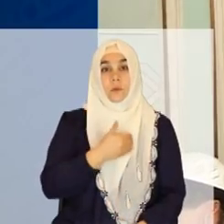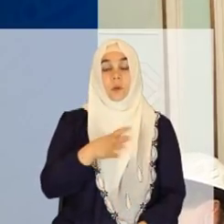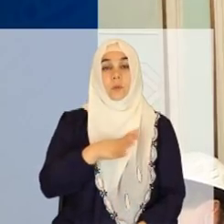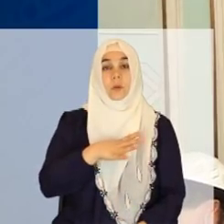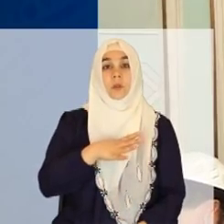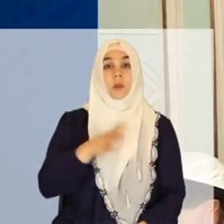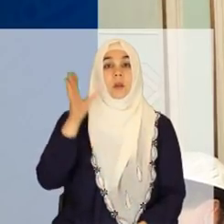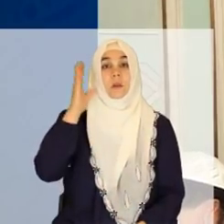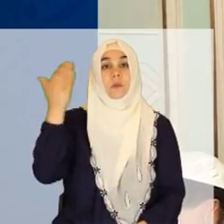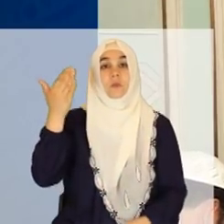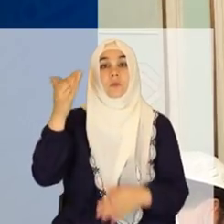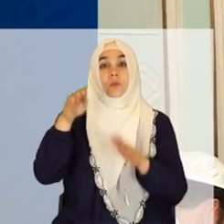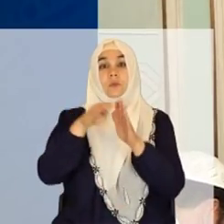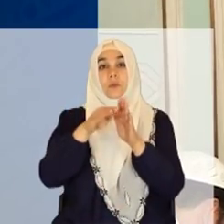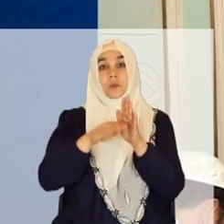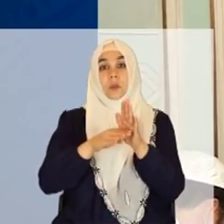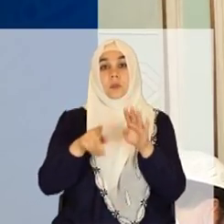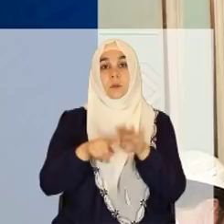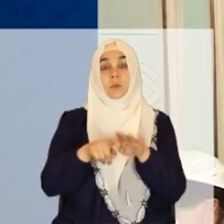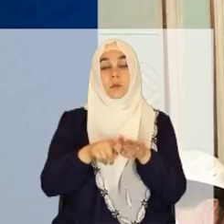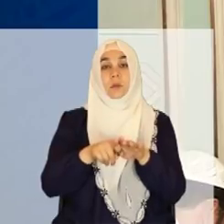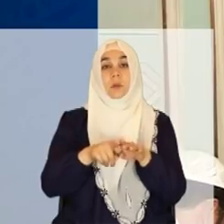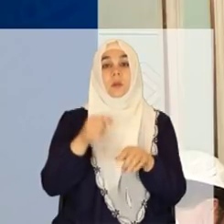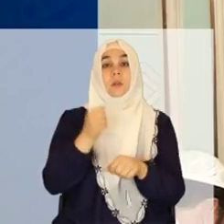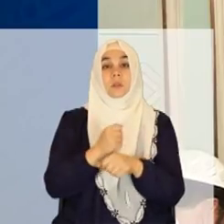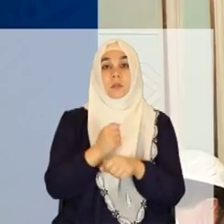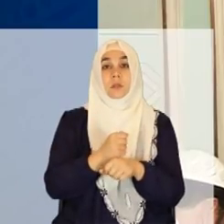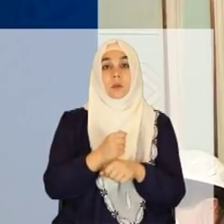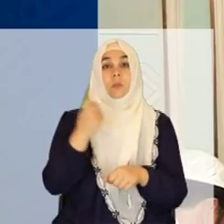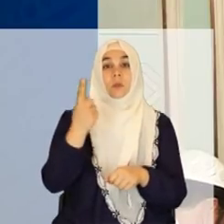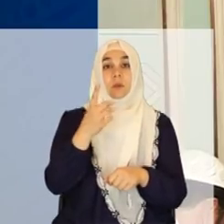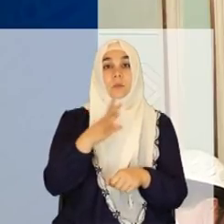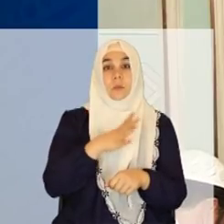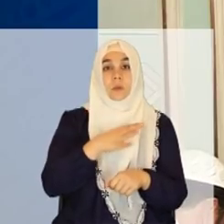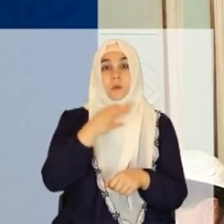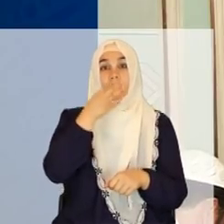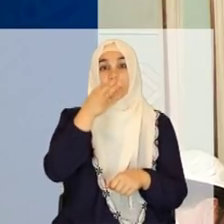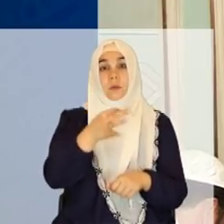O'zining dinining ustunlaridan bir ustun qildi, rukunlaridan bir rukun qildi.